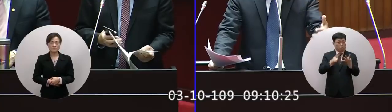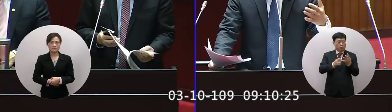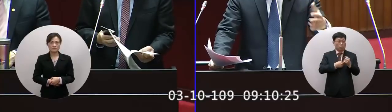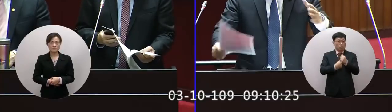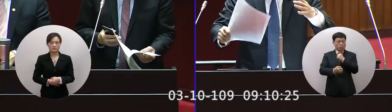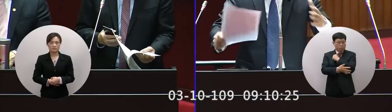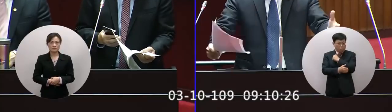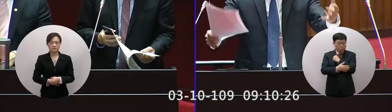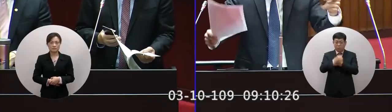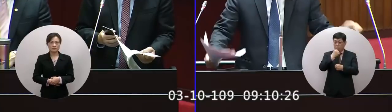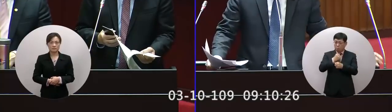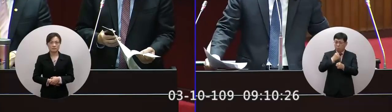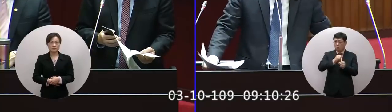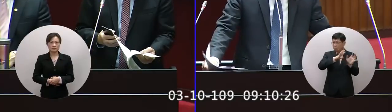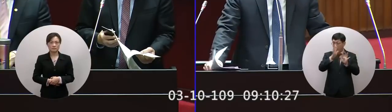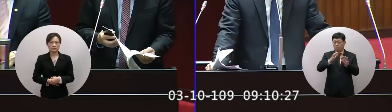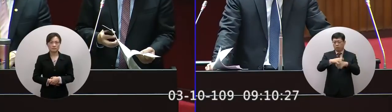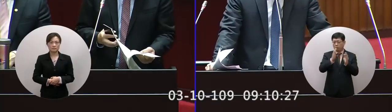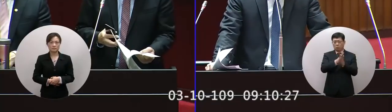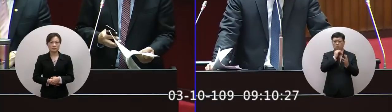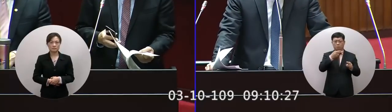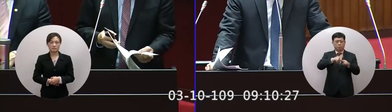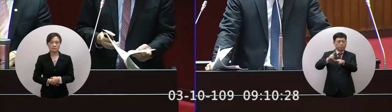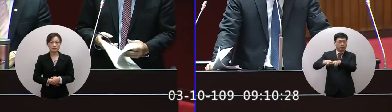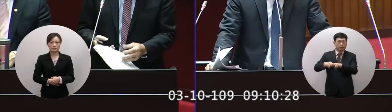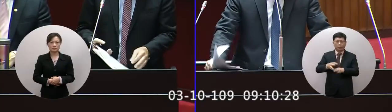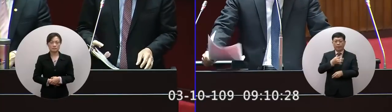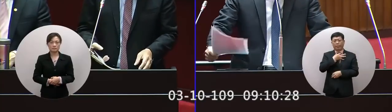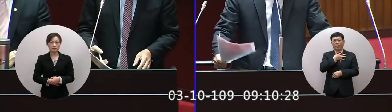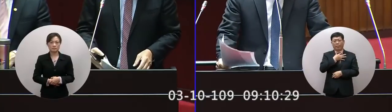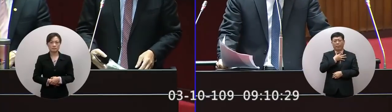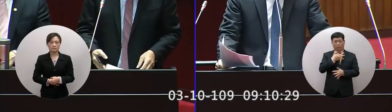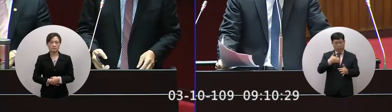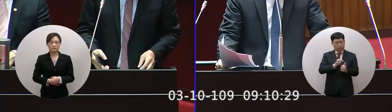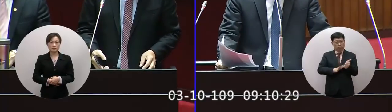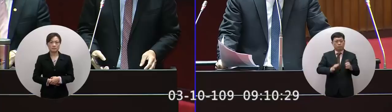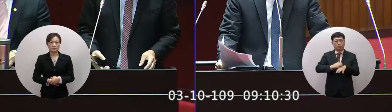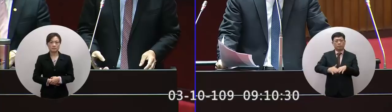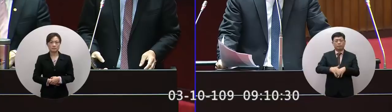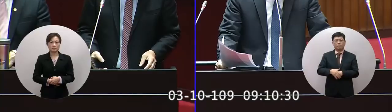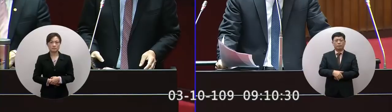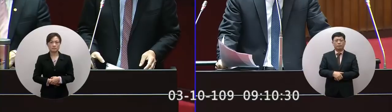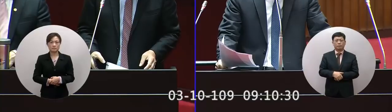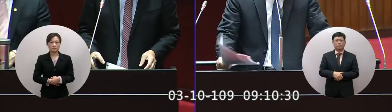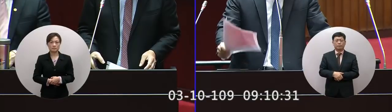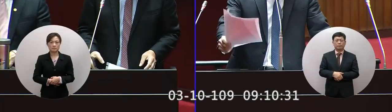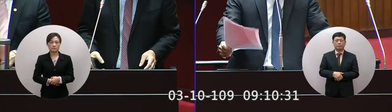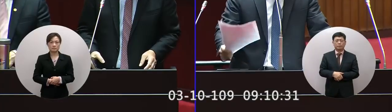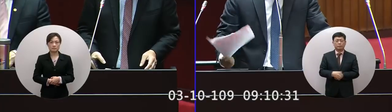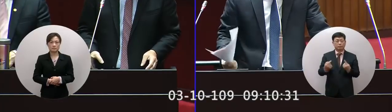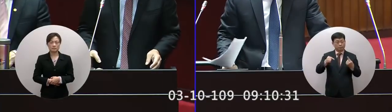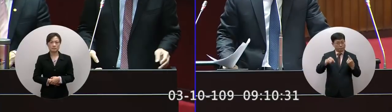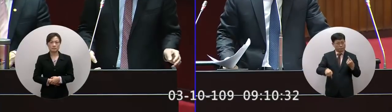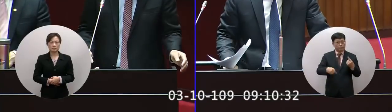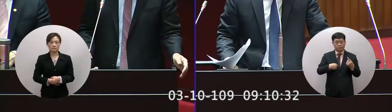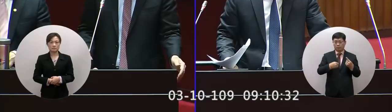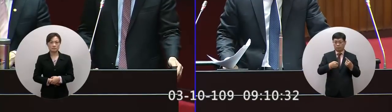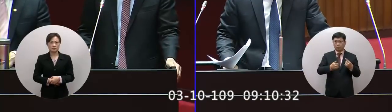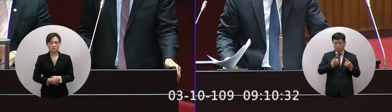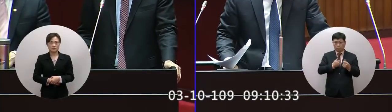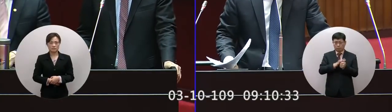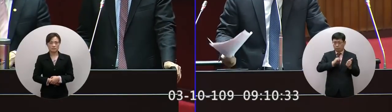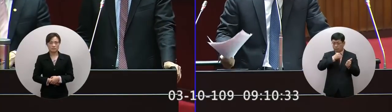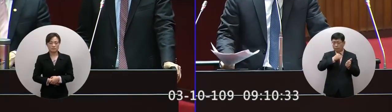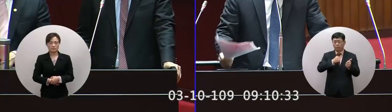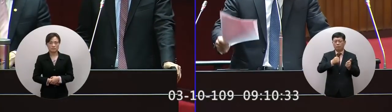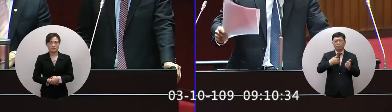劳工就业状况全部 shut down 暂停的状况底下，我们就受影响了。那这个间接就冲击到我们